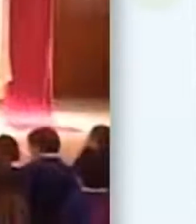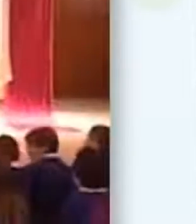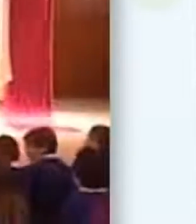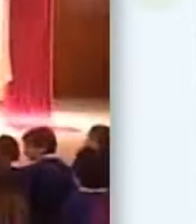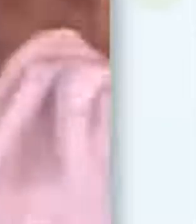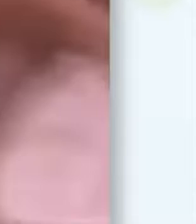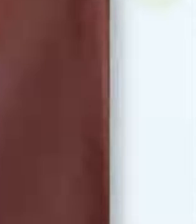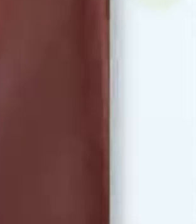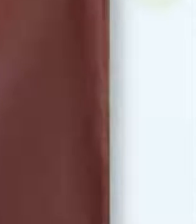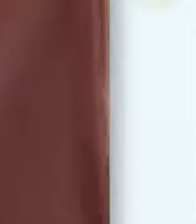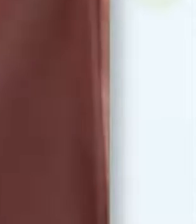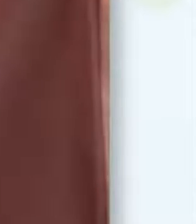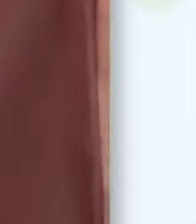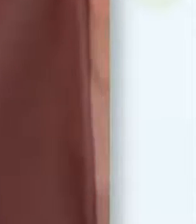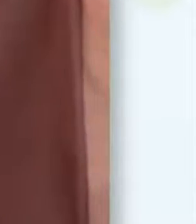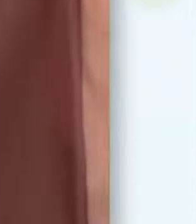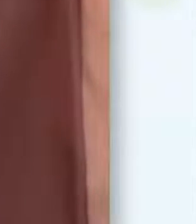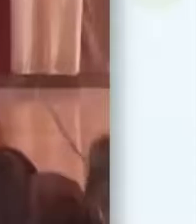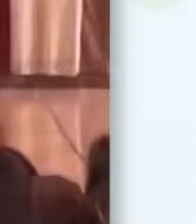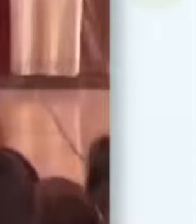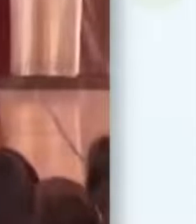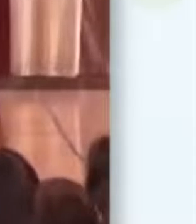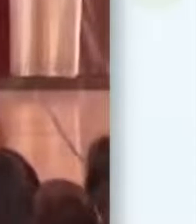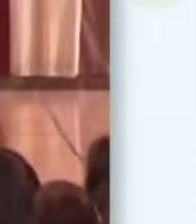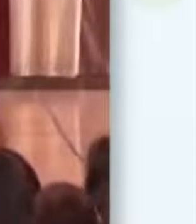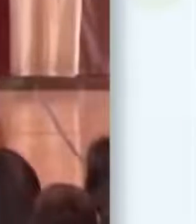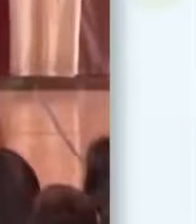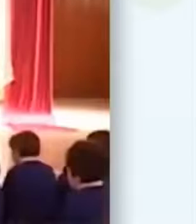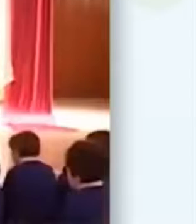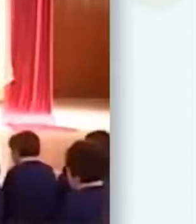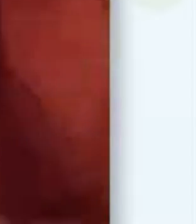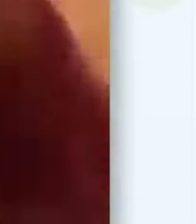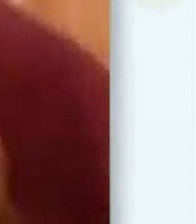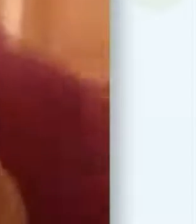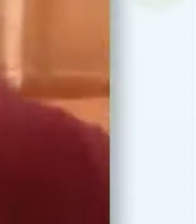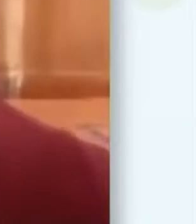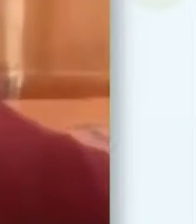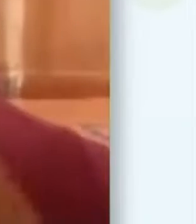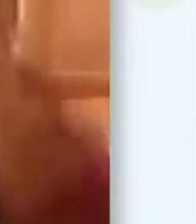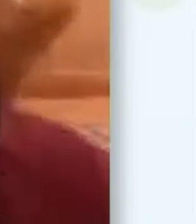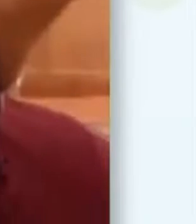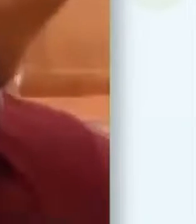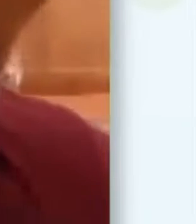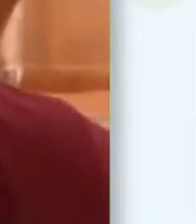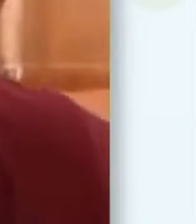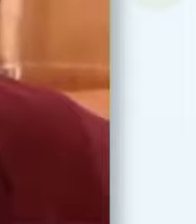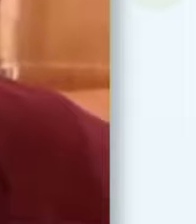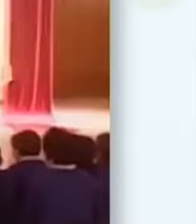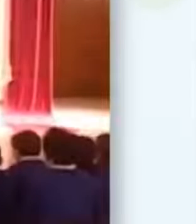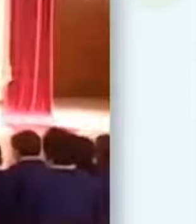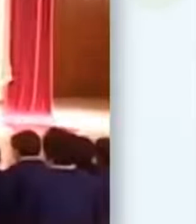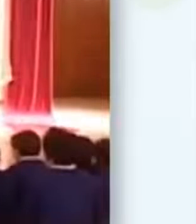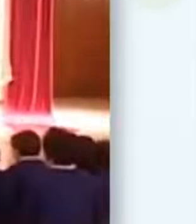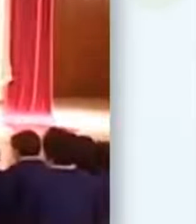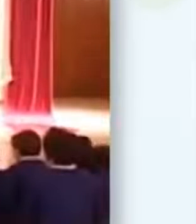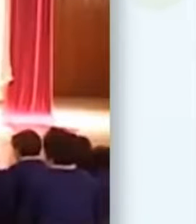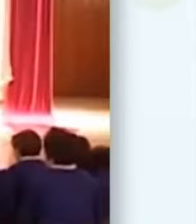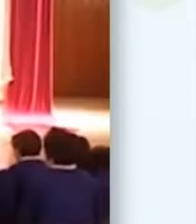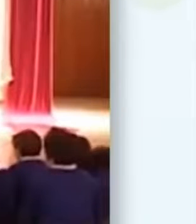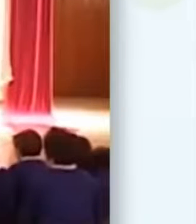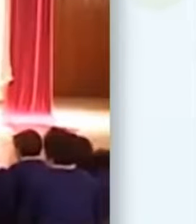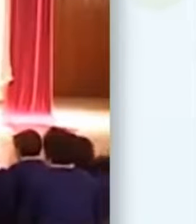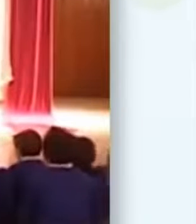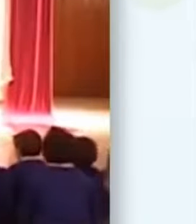Caccia è più famoso, lui è vestito come faioso, per i mozzi di chi fa l'infame, solo per farsi della fame.